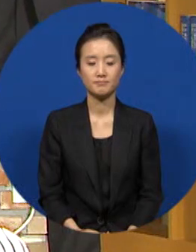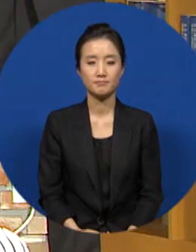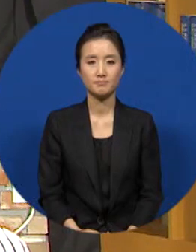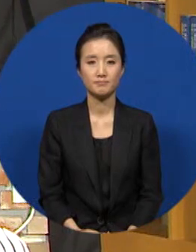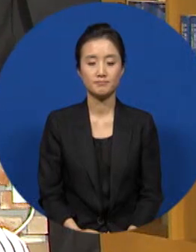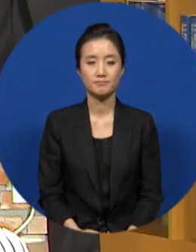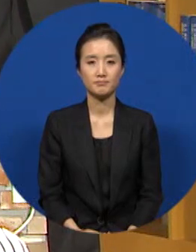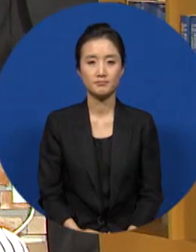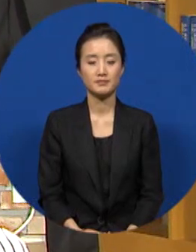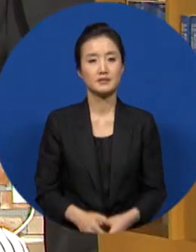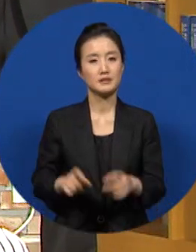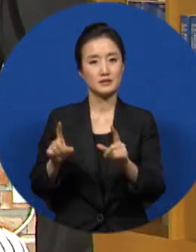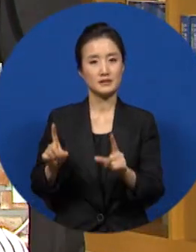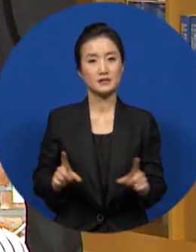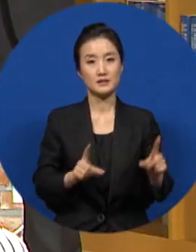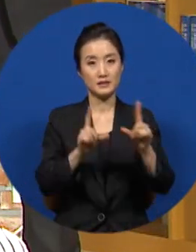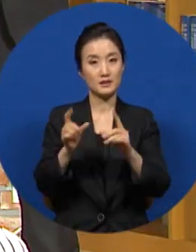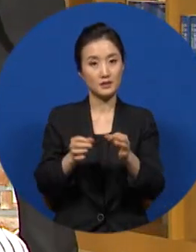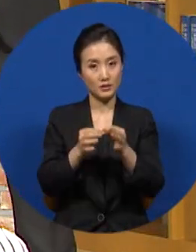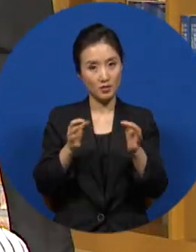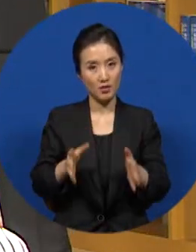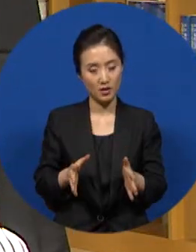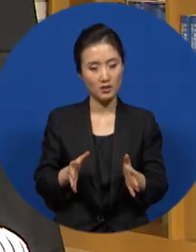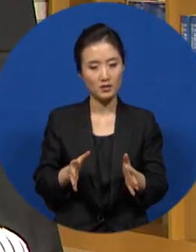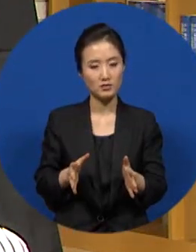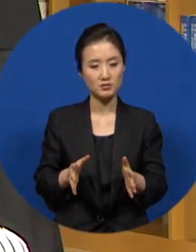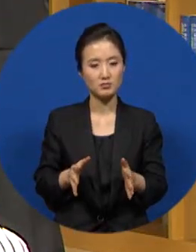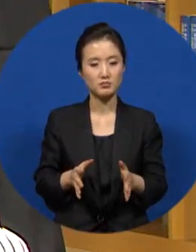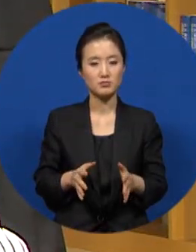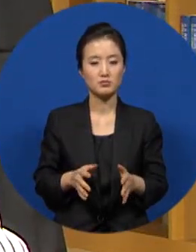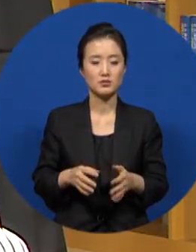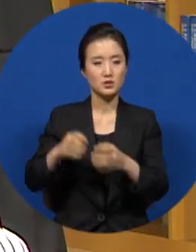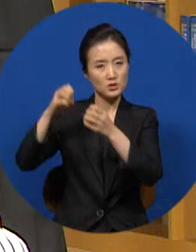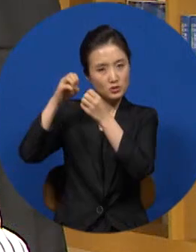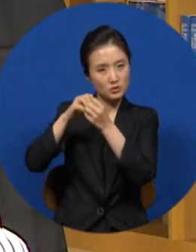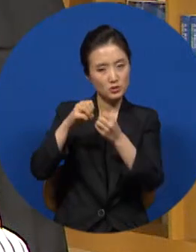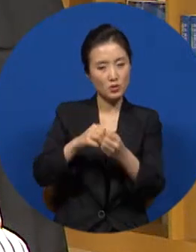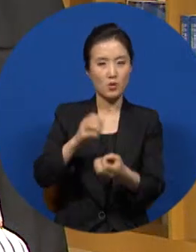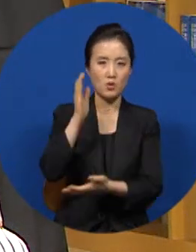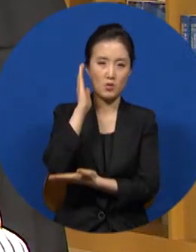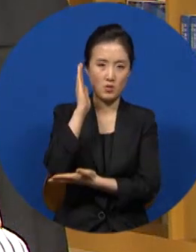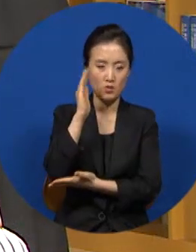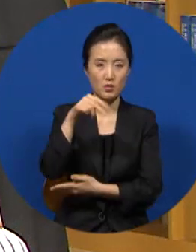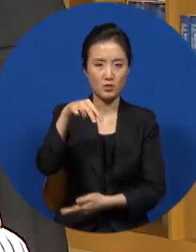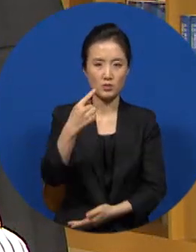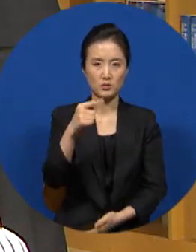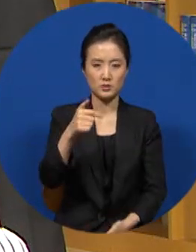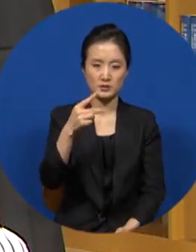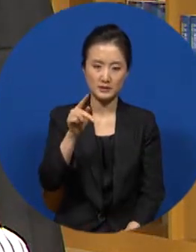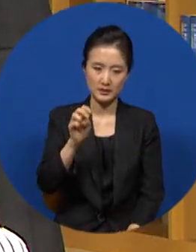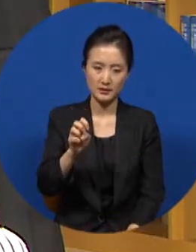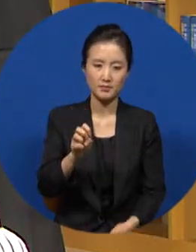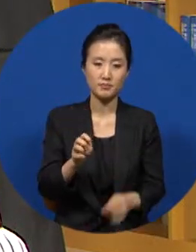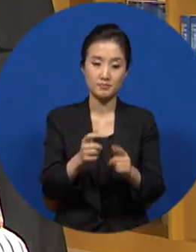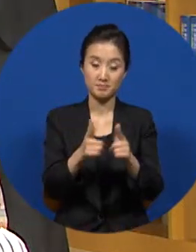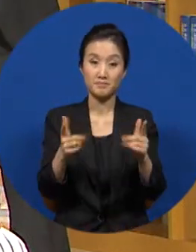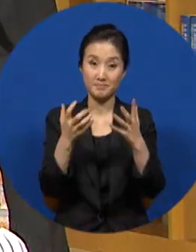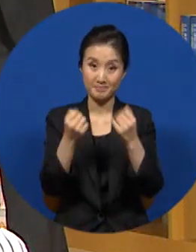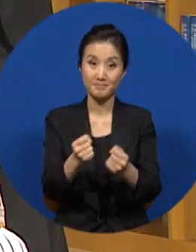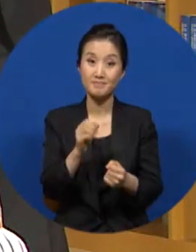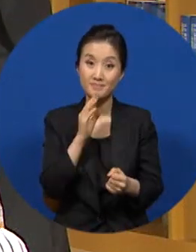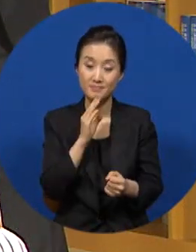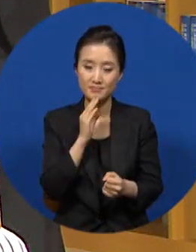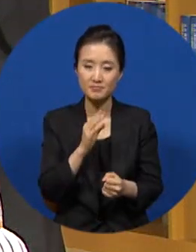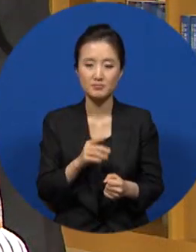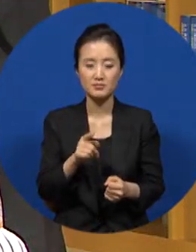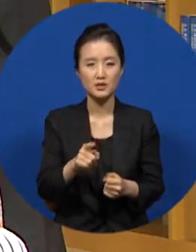우리가 보통 살아가면서 속담이나 격언들이 있어요. 그러니까 속담 격언들은 오랫동안 지속되고 있는 속담들은 살아봤더니